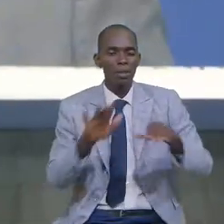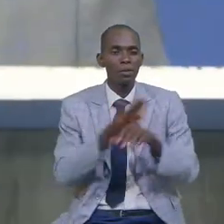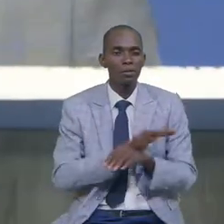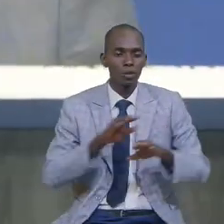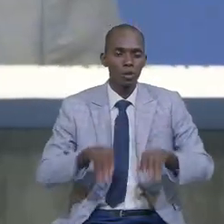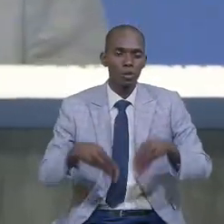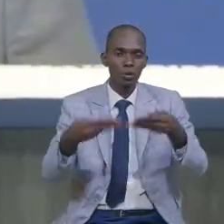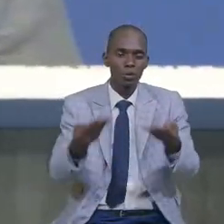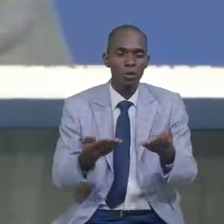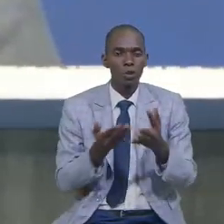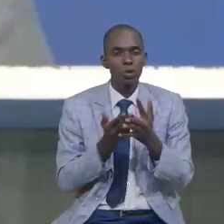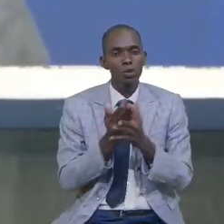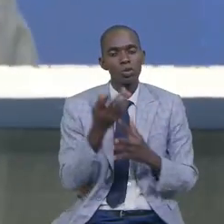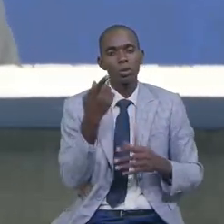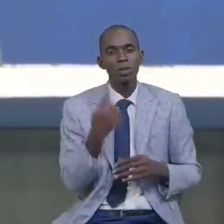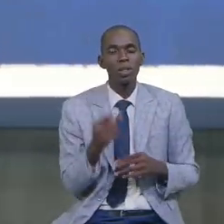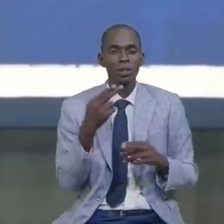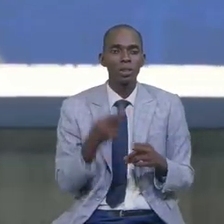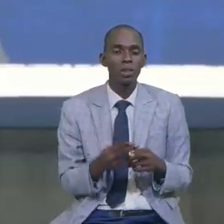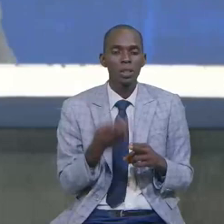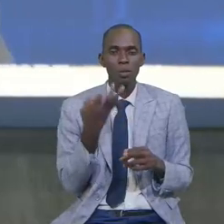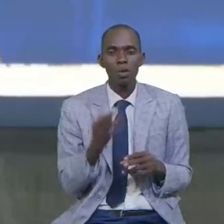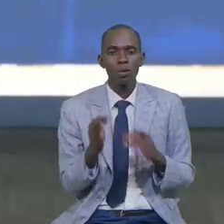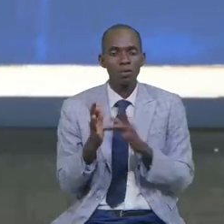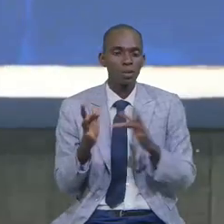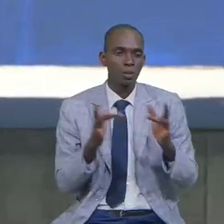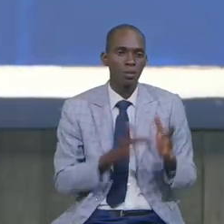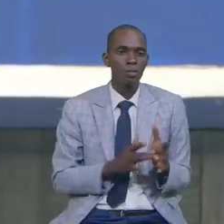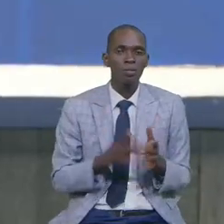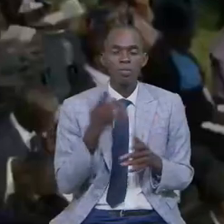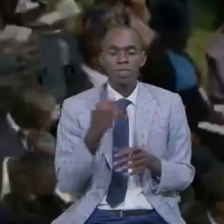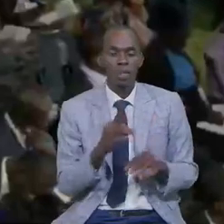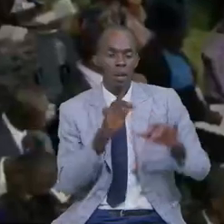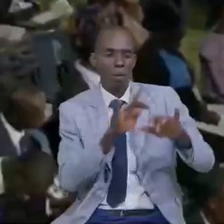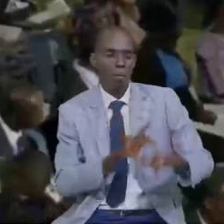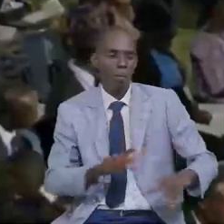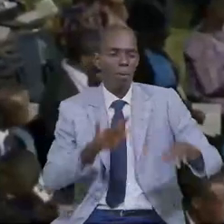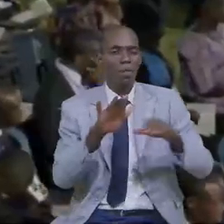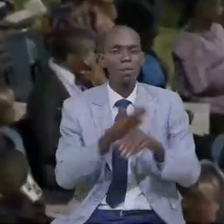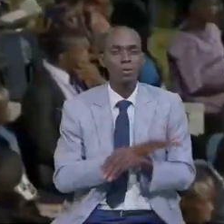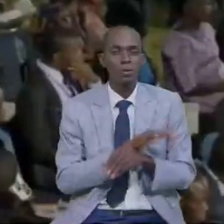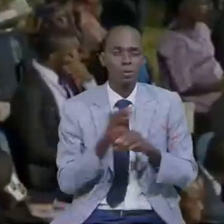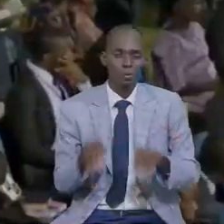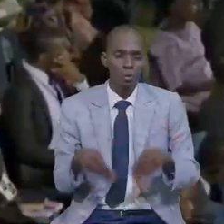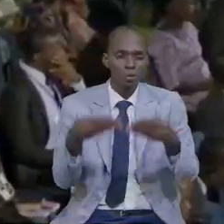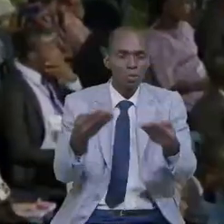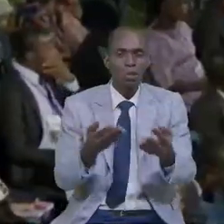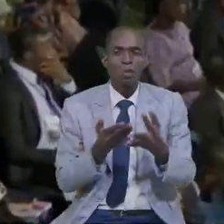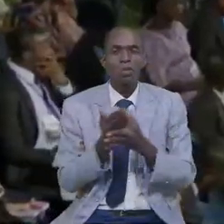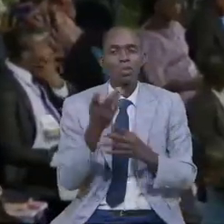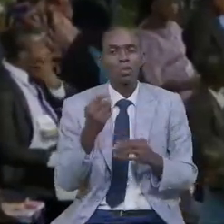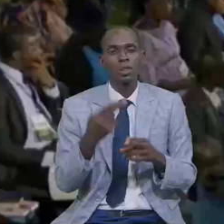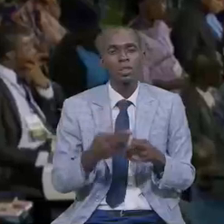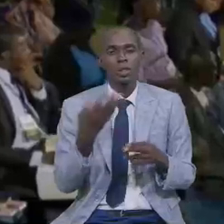le nom de Jésus. Les provisions miséricordieuses à travers le nom